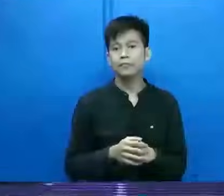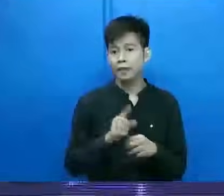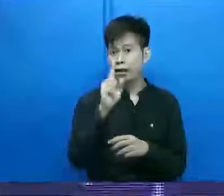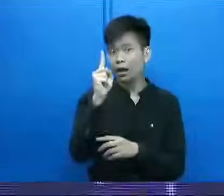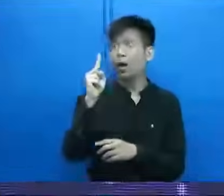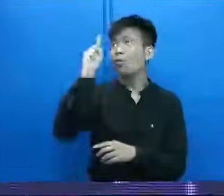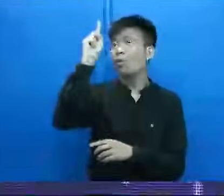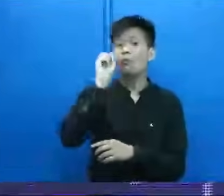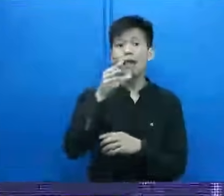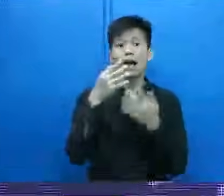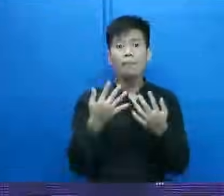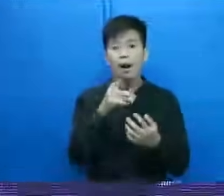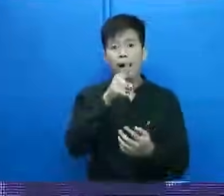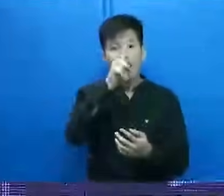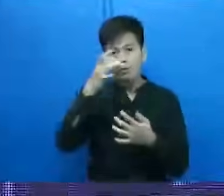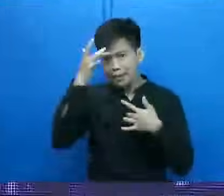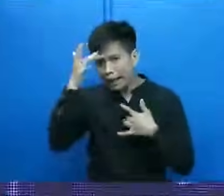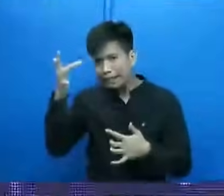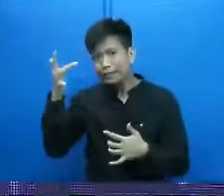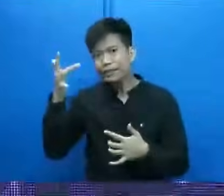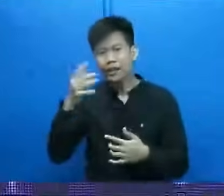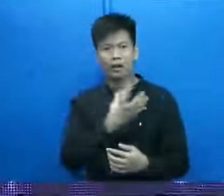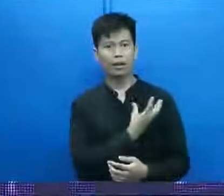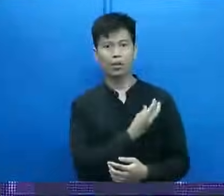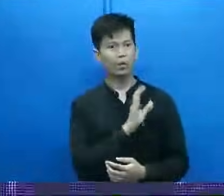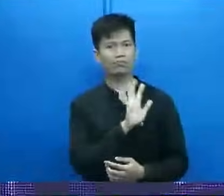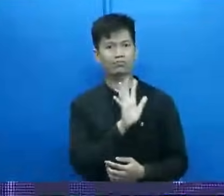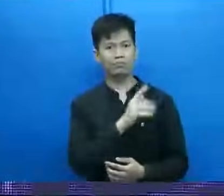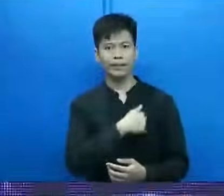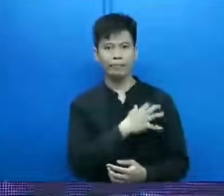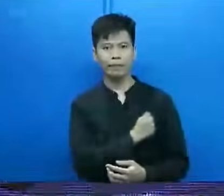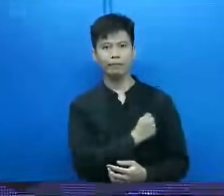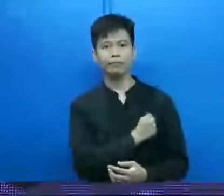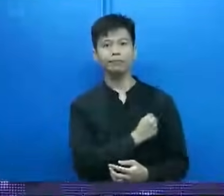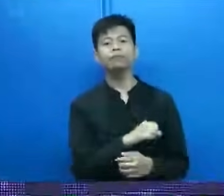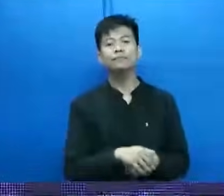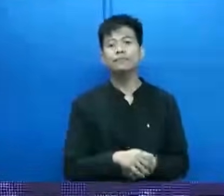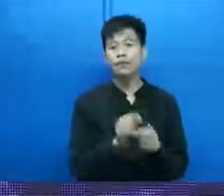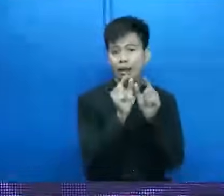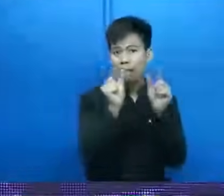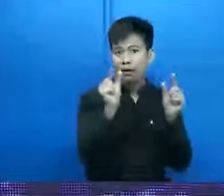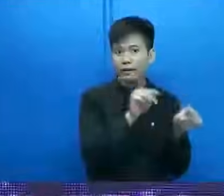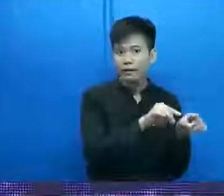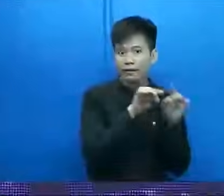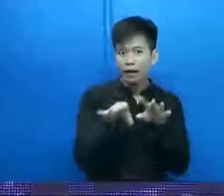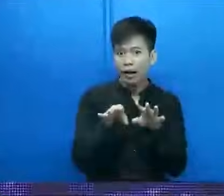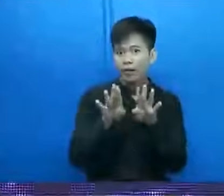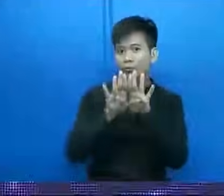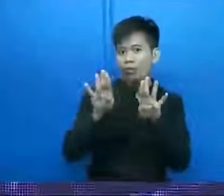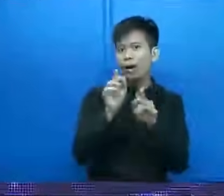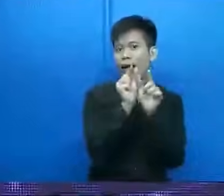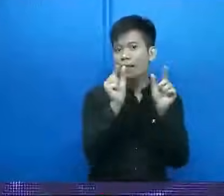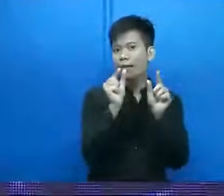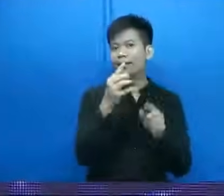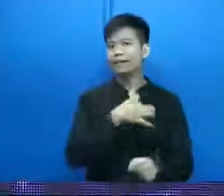pertama, kata Allah, Anda mesti yakin tanpa ragu. Iman. Di kalimat hijrah, dibuka dengan kalimat iman.